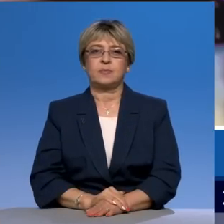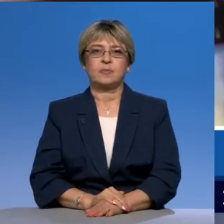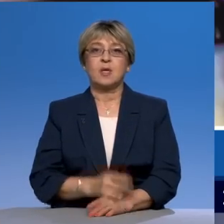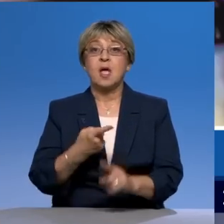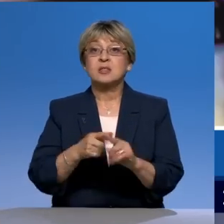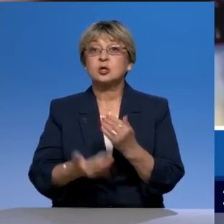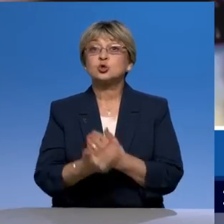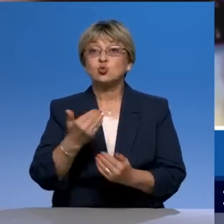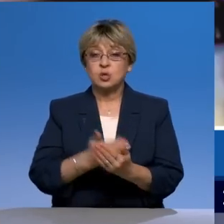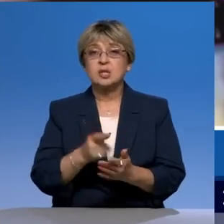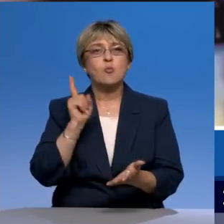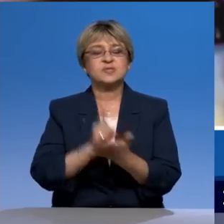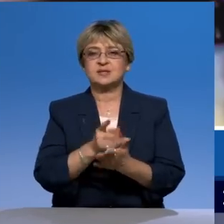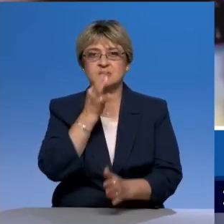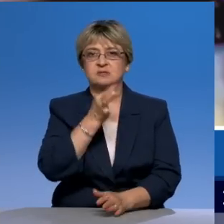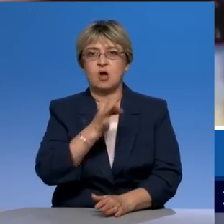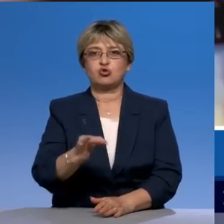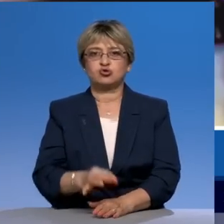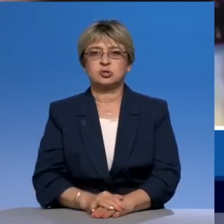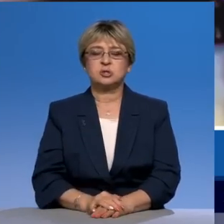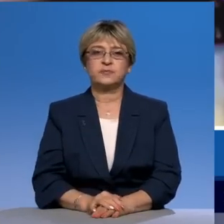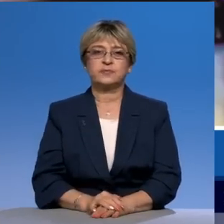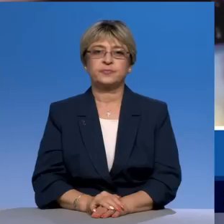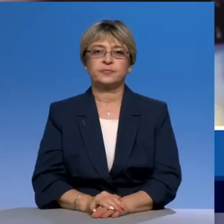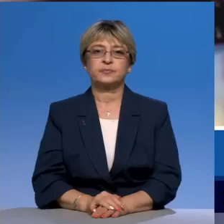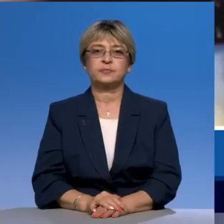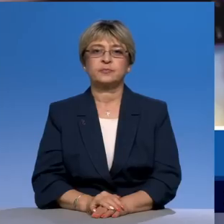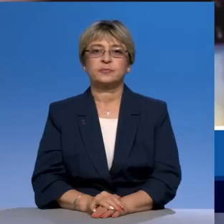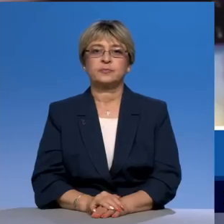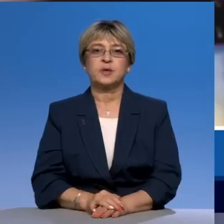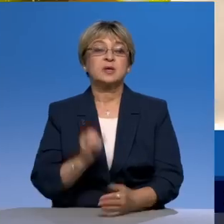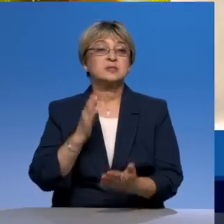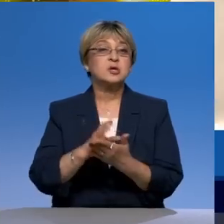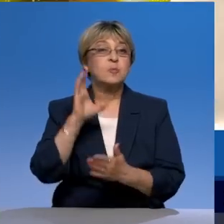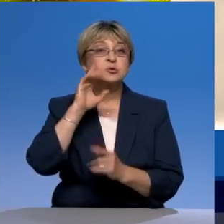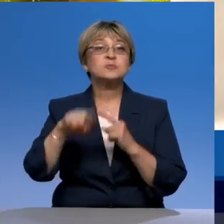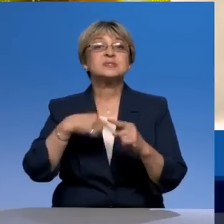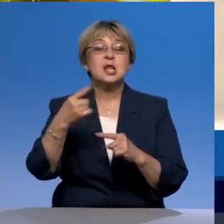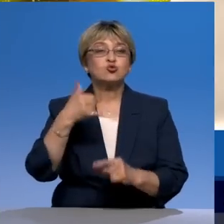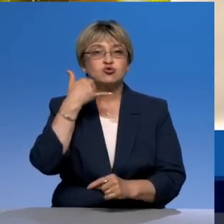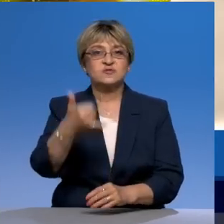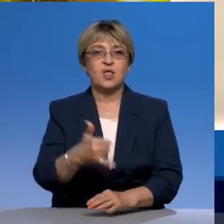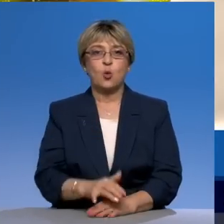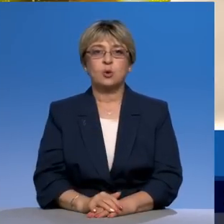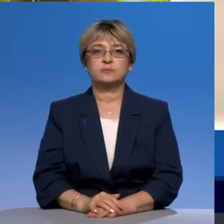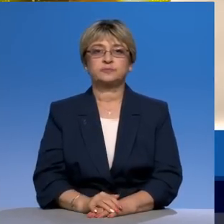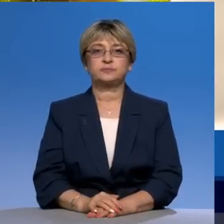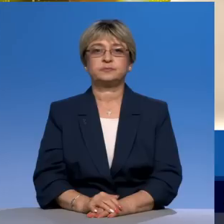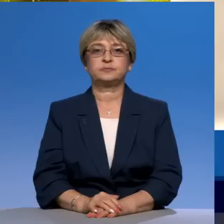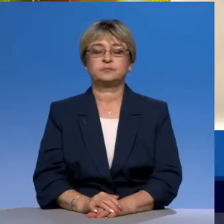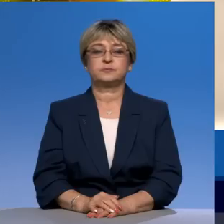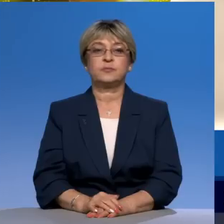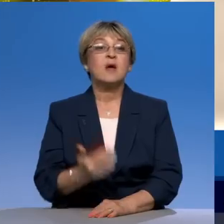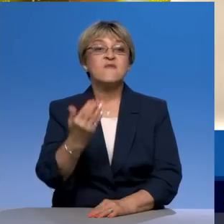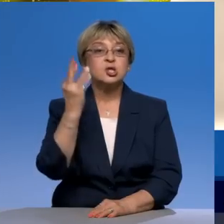скажется обязательно. Наталья, спасибо за звонок. Давайте еще сразу послушаем Надежду из Нижнего Новгорода. Надежда, здравствуйте. Какое у вас мнение?